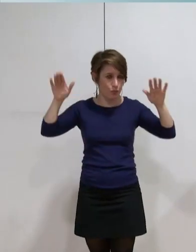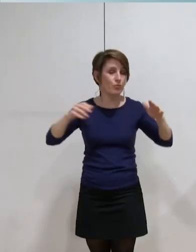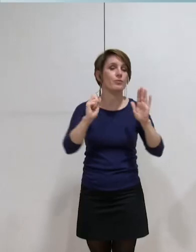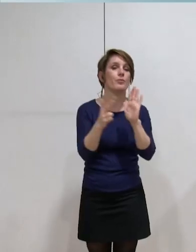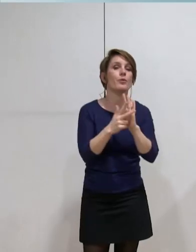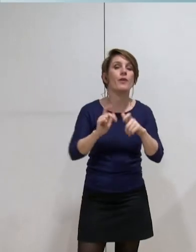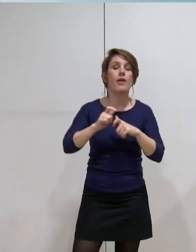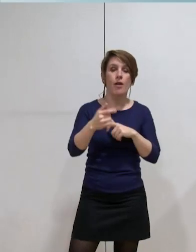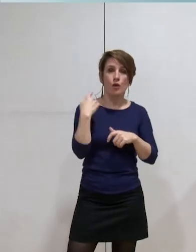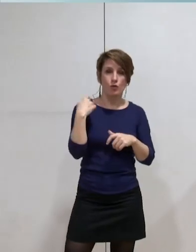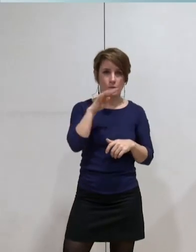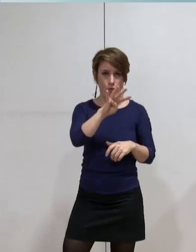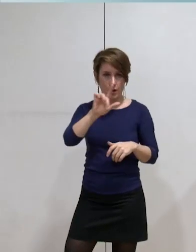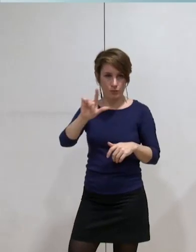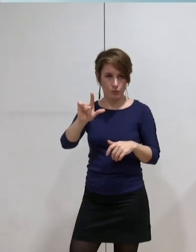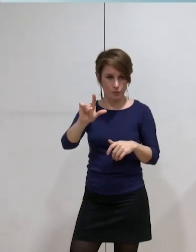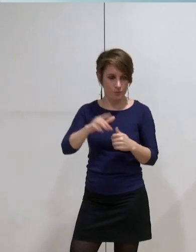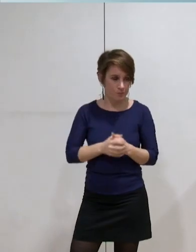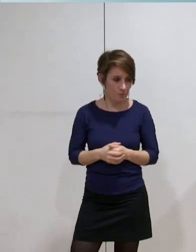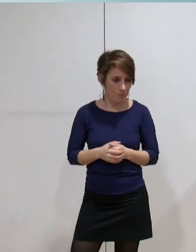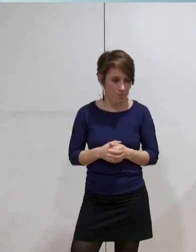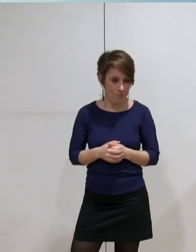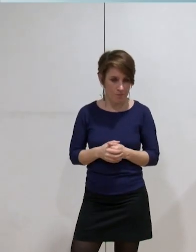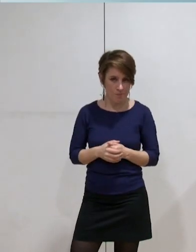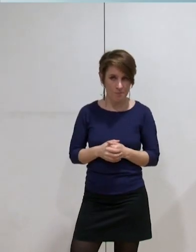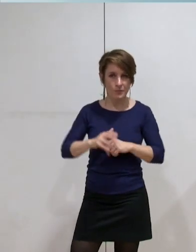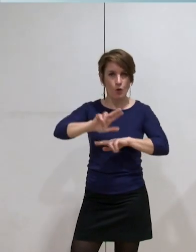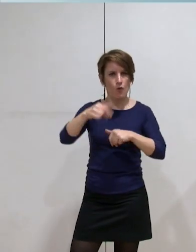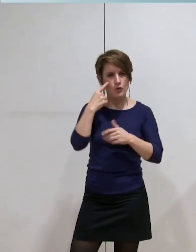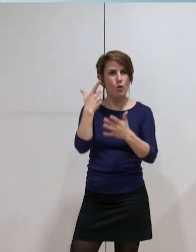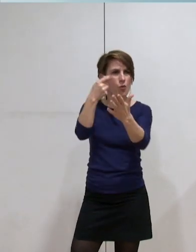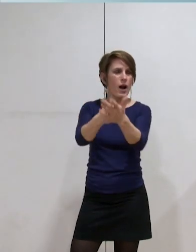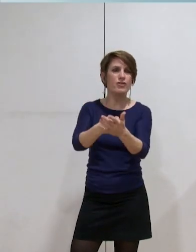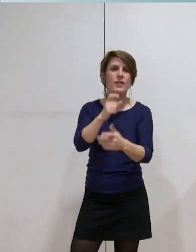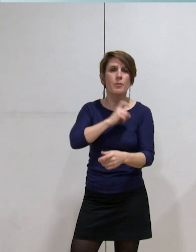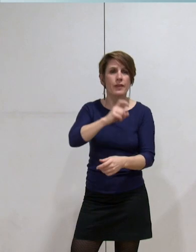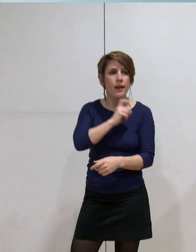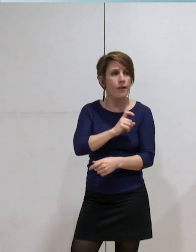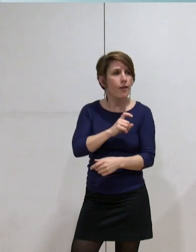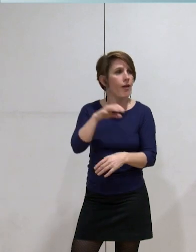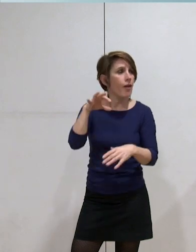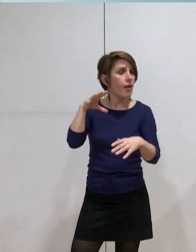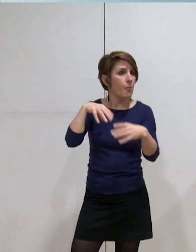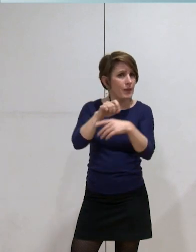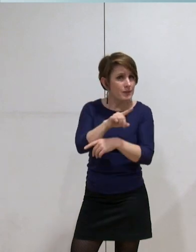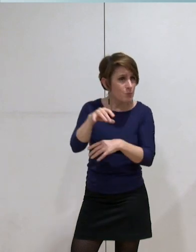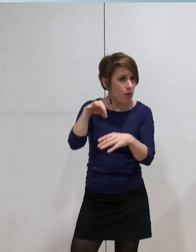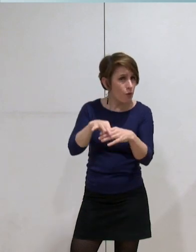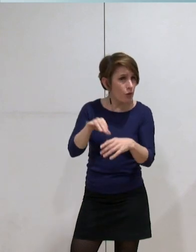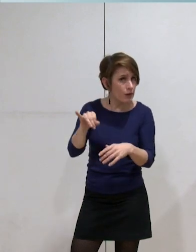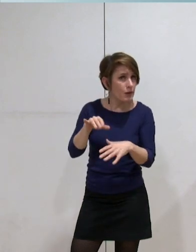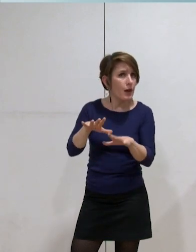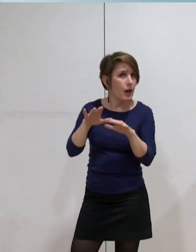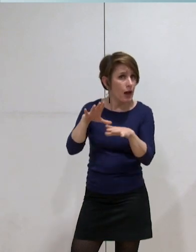la 42 c'est des conventions pour des rachats de métau jamais au voix qui ne prend pas part au vote qui